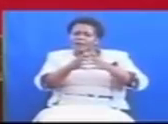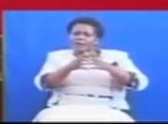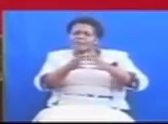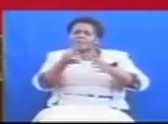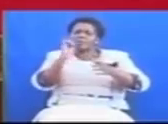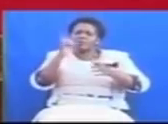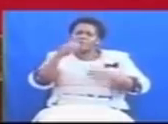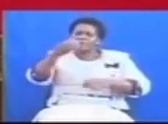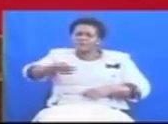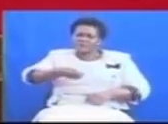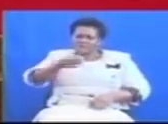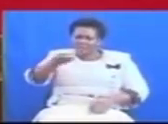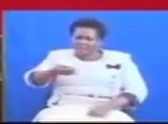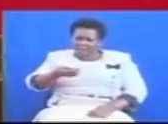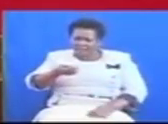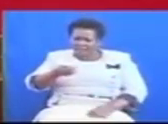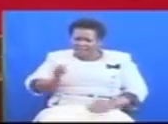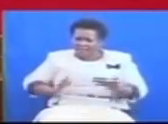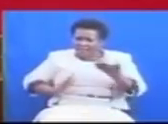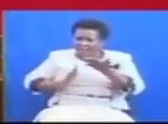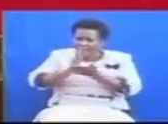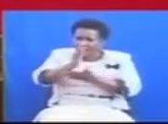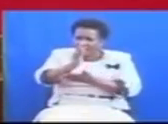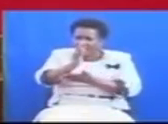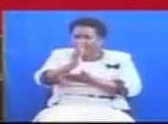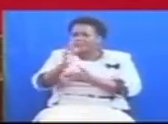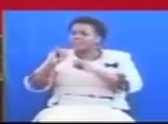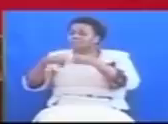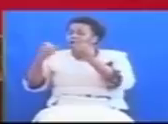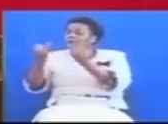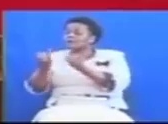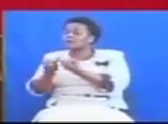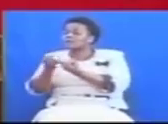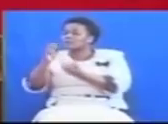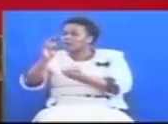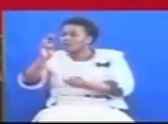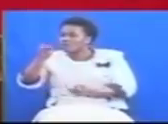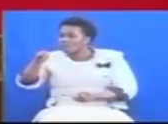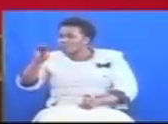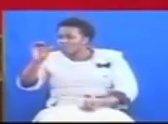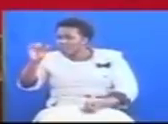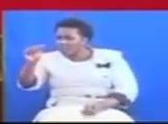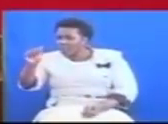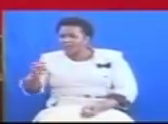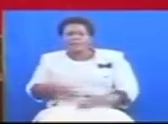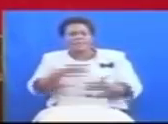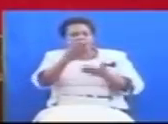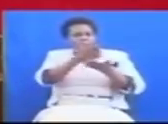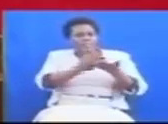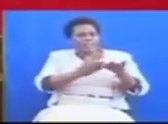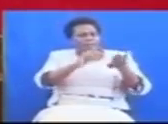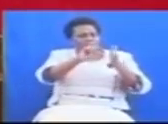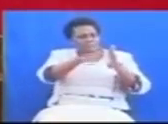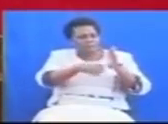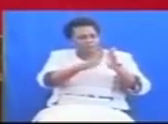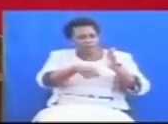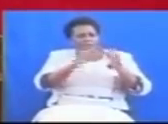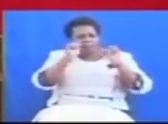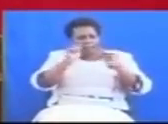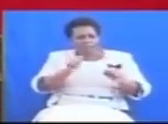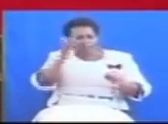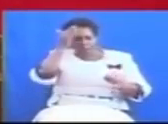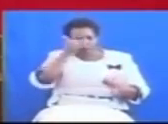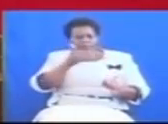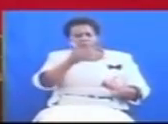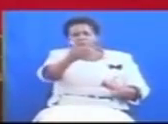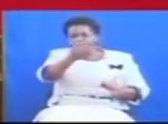vijijini yanaunganishiwa taasisi za umma na hasa maeneo ya viwanda pia kipaumbele. Naomba nimwaahidi